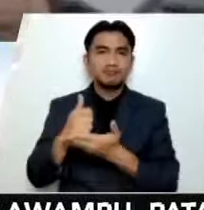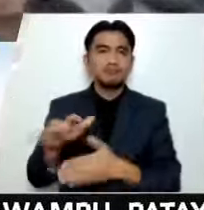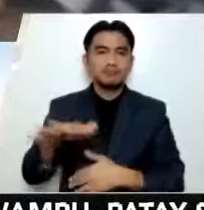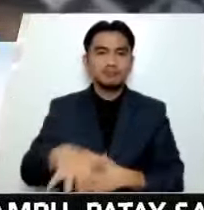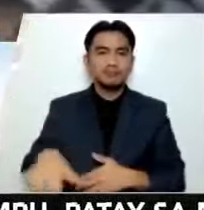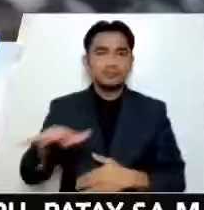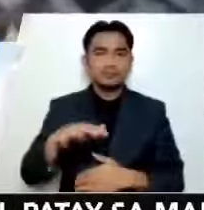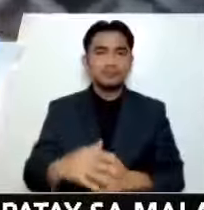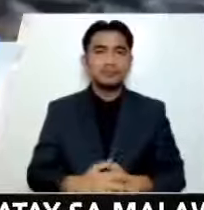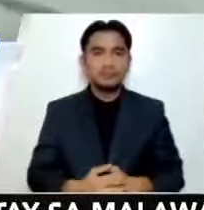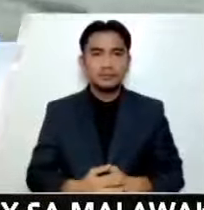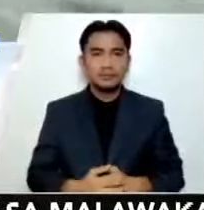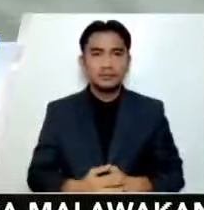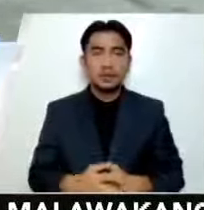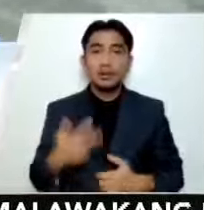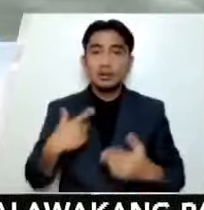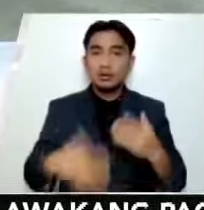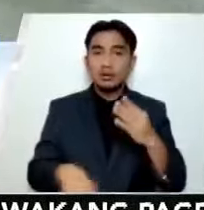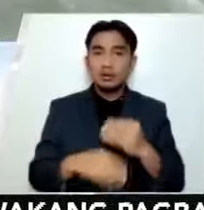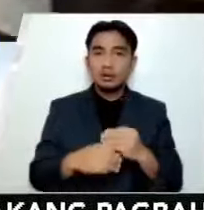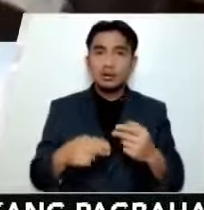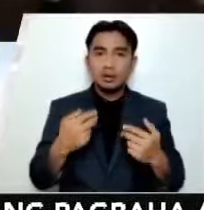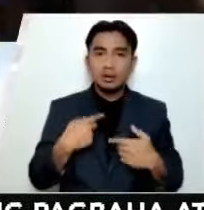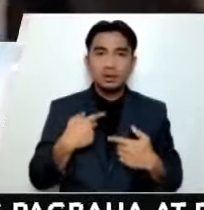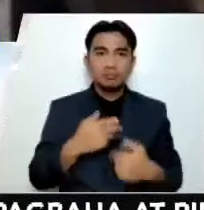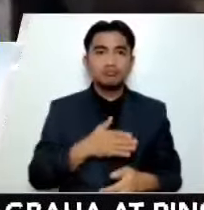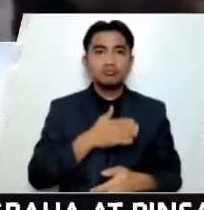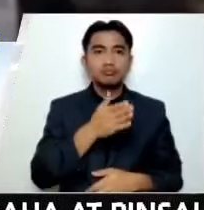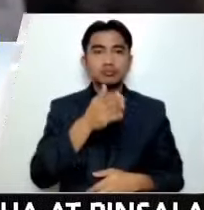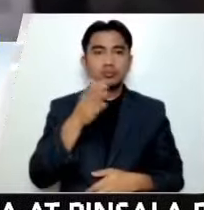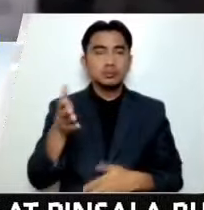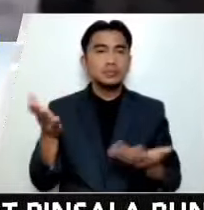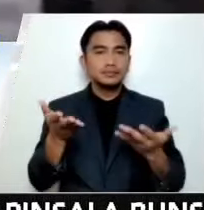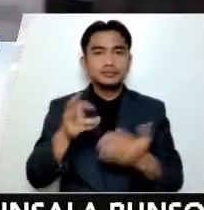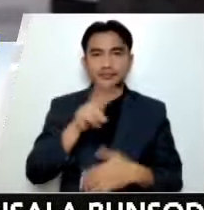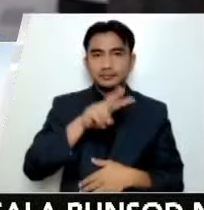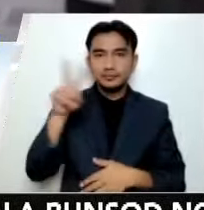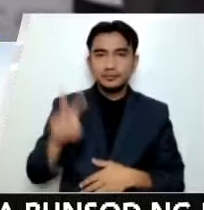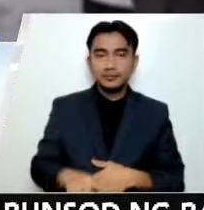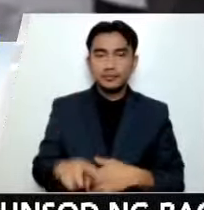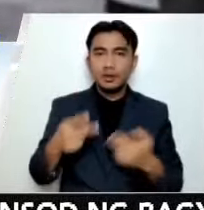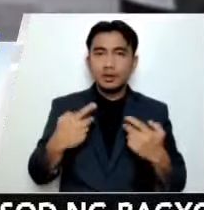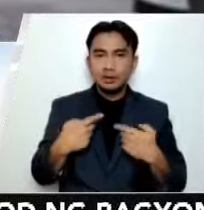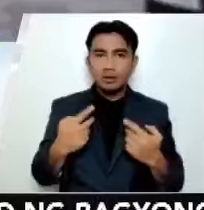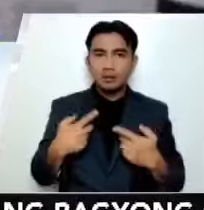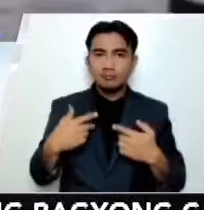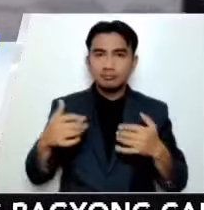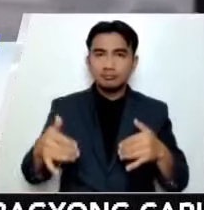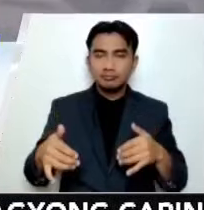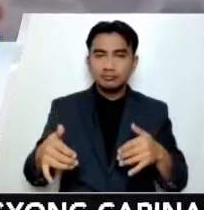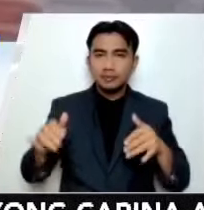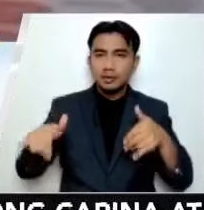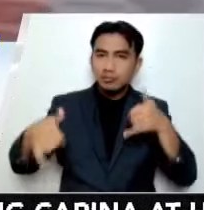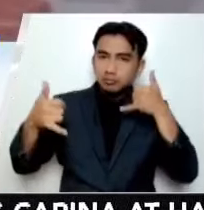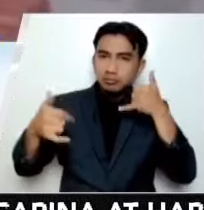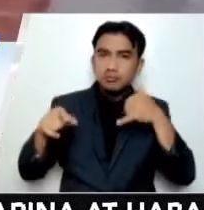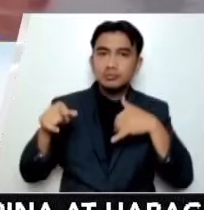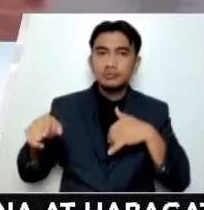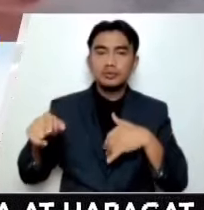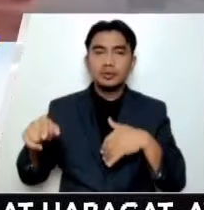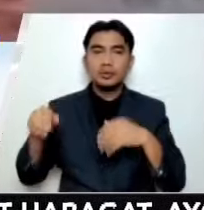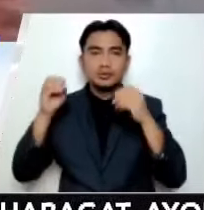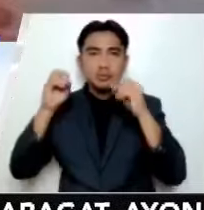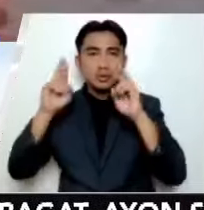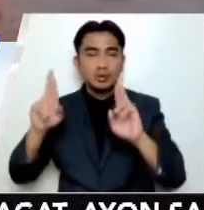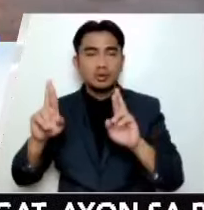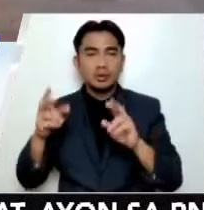Kasunod nito, nag-ikot ang Pangulo sa Valenzuela. Matapos niya makausap si Mayor Wes Gatchalian, muling nabanggit ng Pangulo ang kakulangan